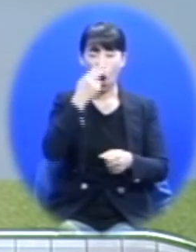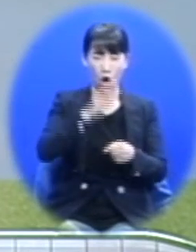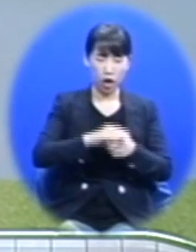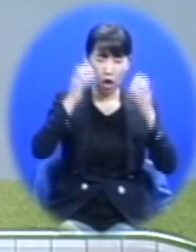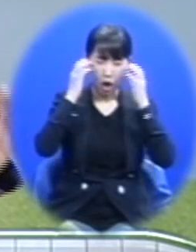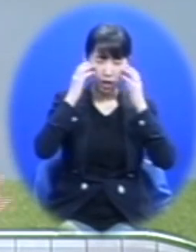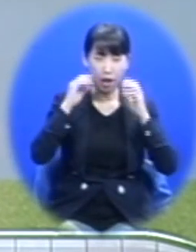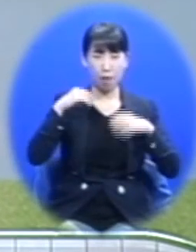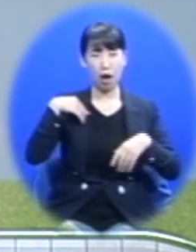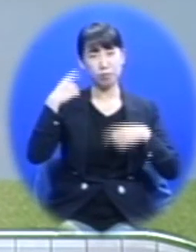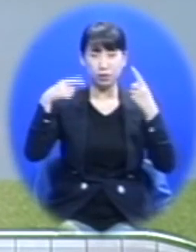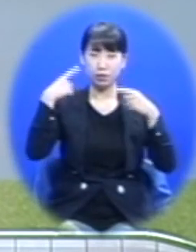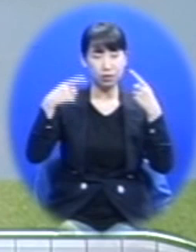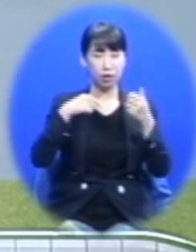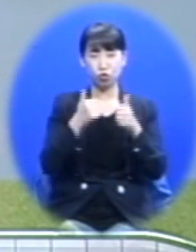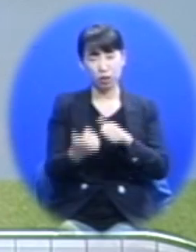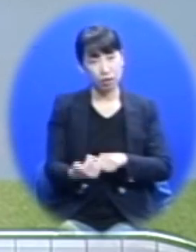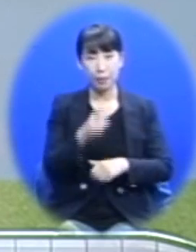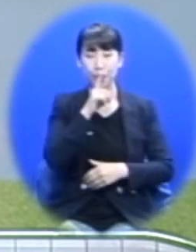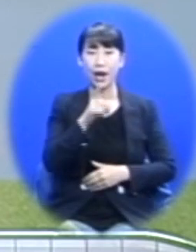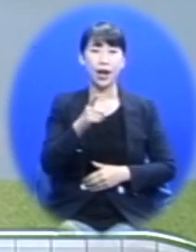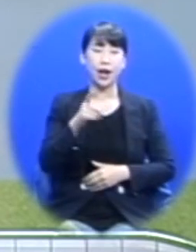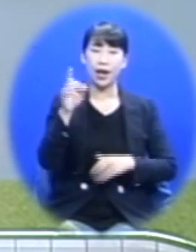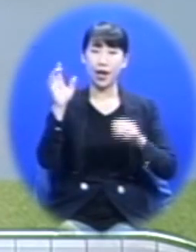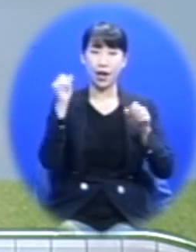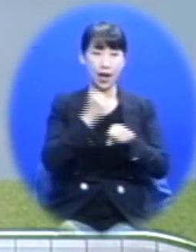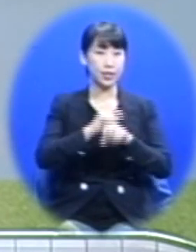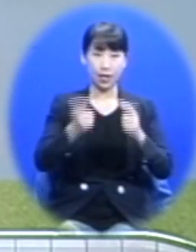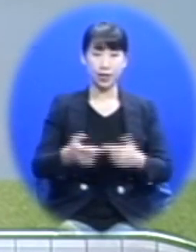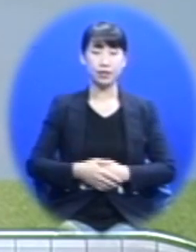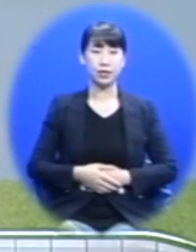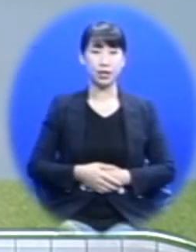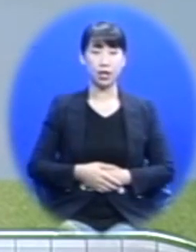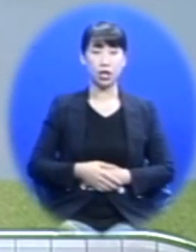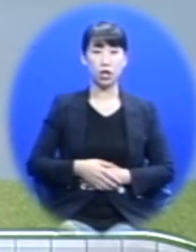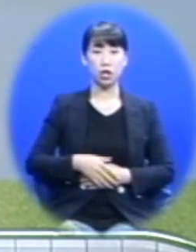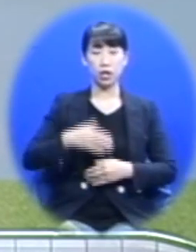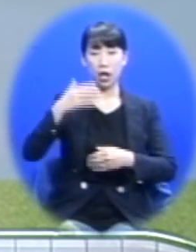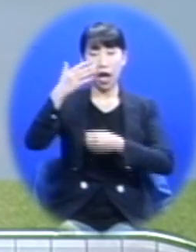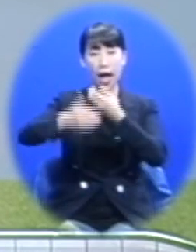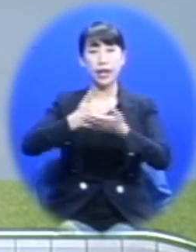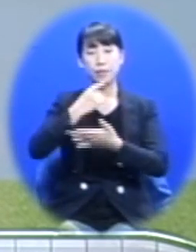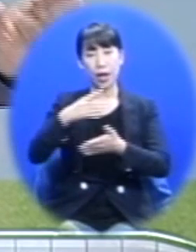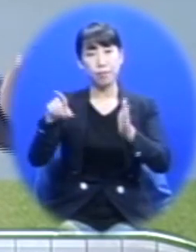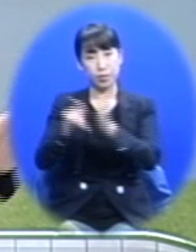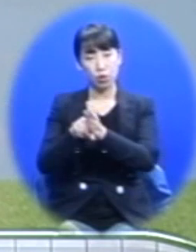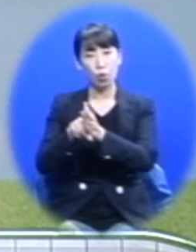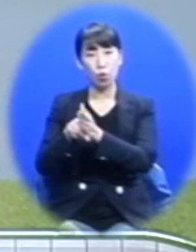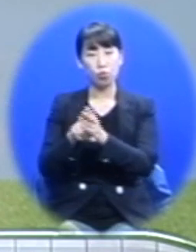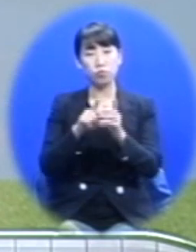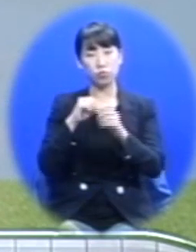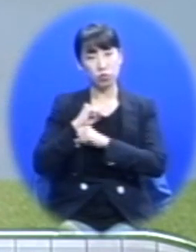괴롭다, 미치겠다 안 하겠습니다. 하나님, 주님 아닌 것이 내 의지의 대상이라면 하나님, 오히려 빨리